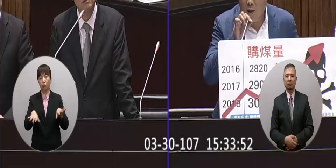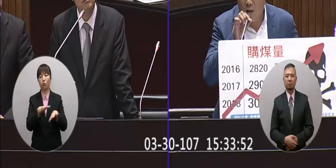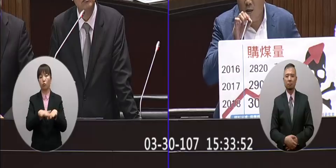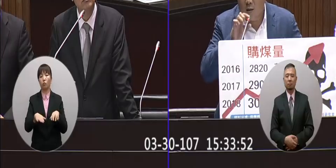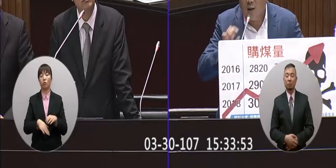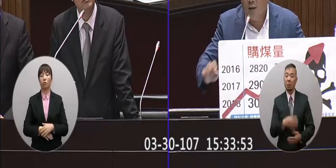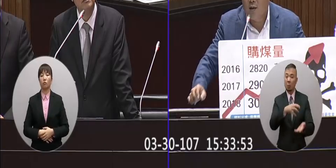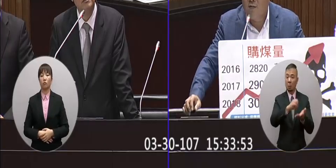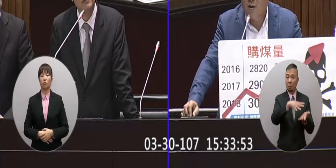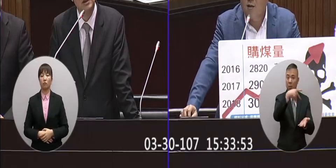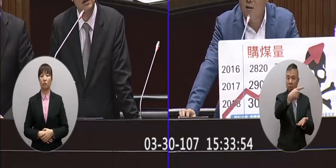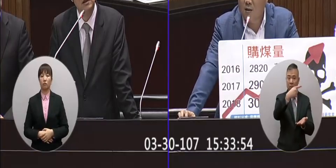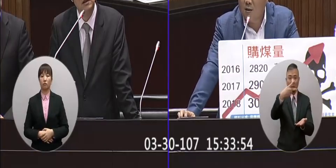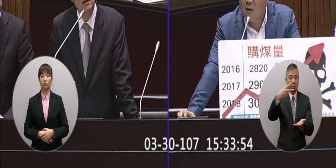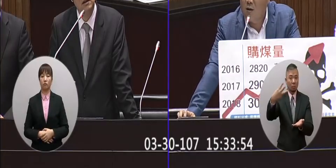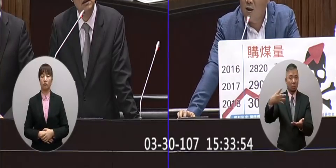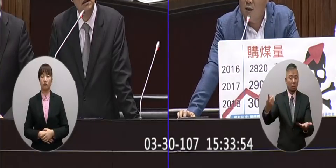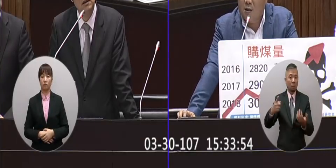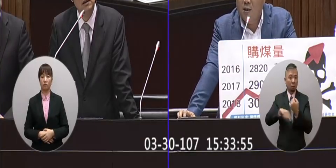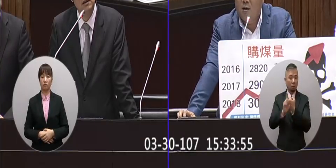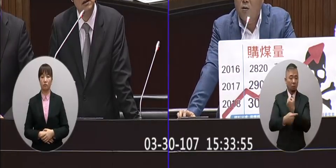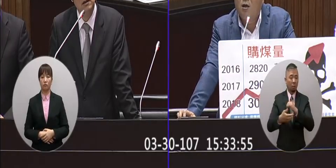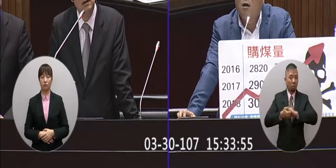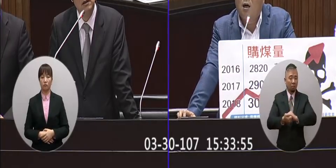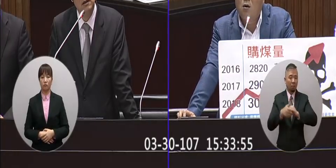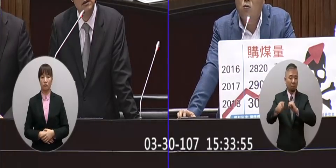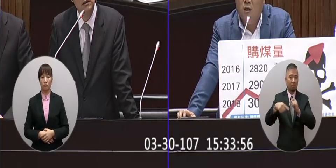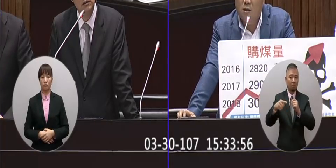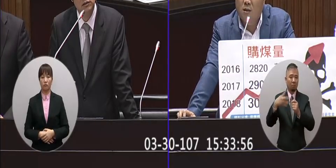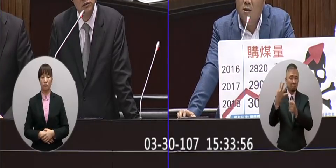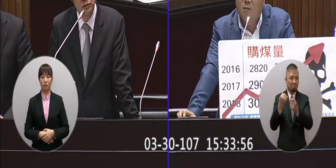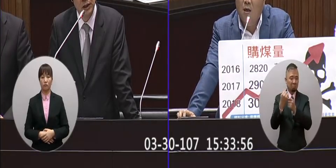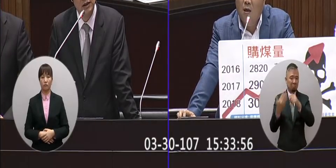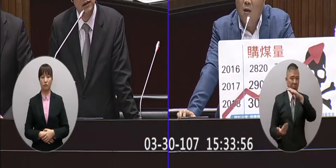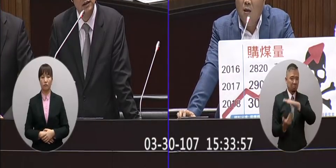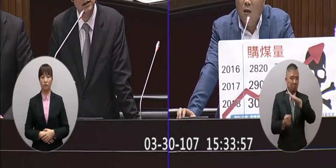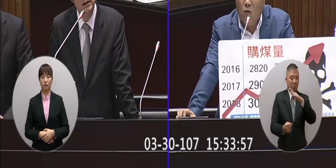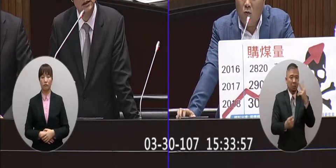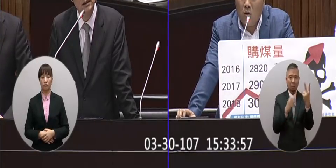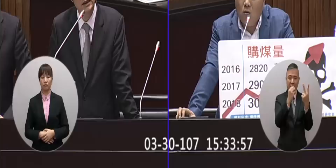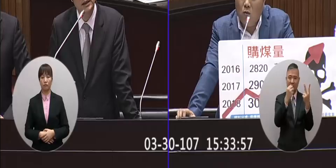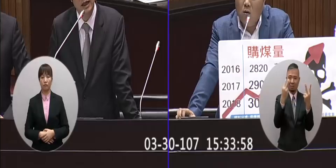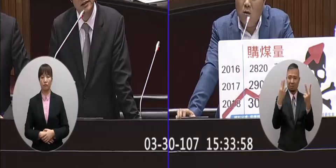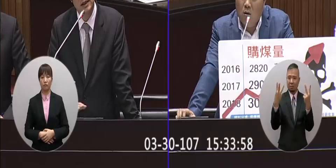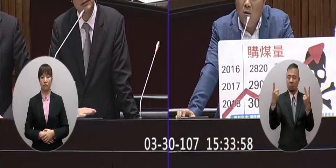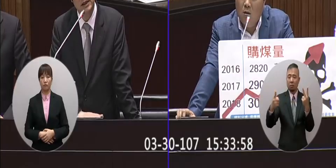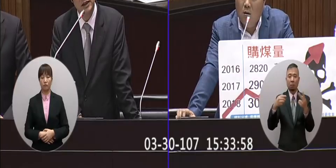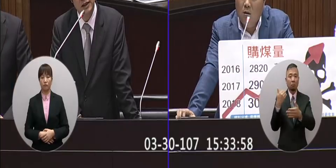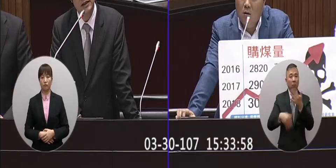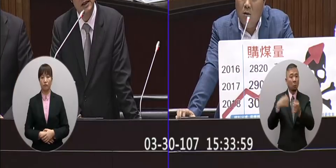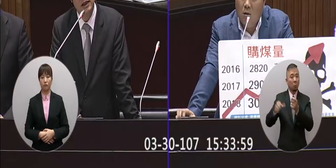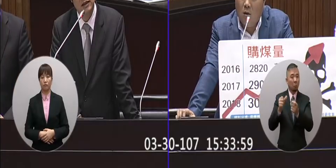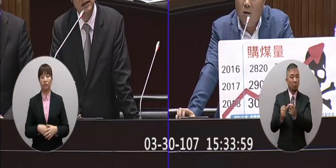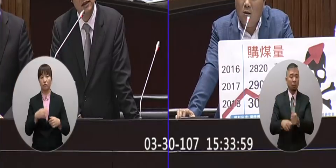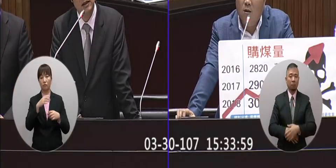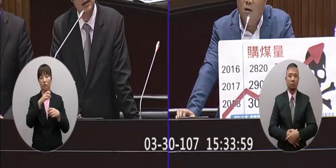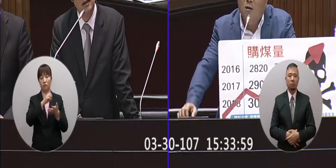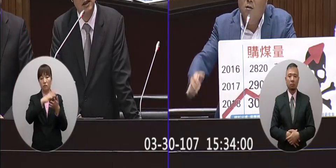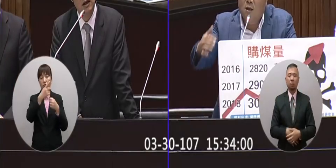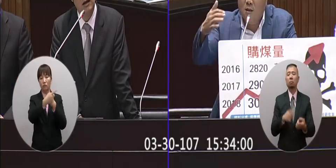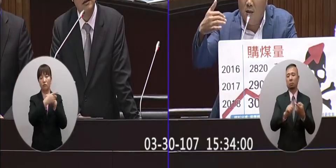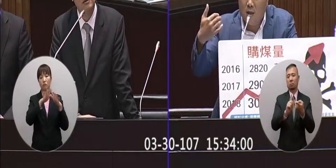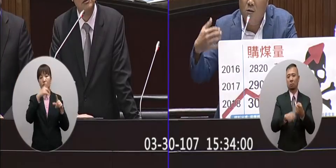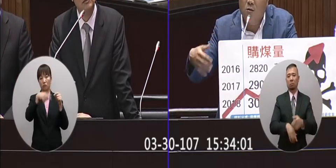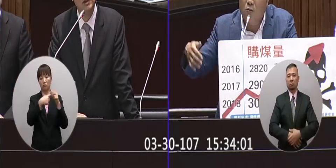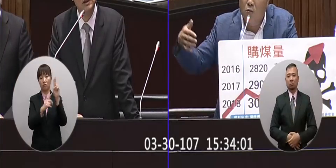那核一、核二、核三，它的法定年限是到2023年，快到了，还有5年的时间嘛？ 核一厂是到今年年底了。 OK， 对，